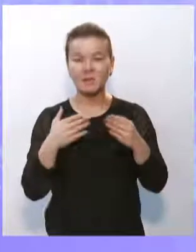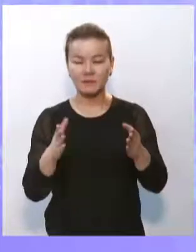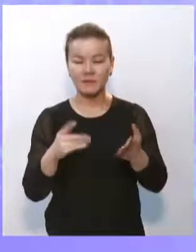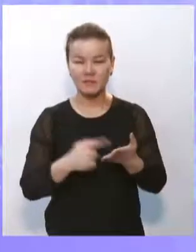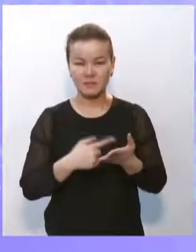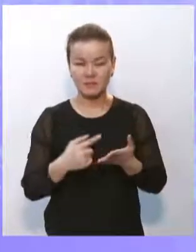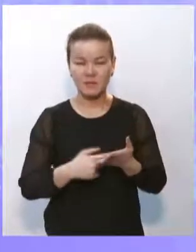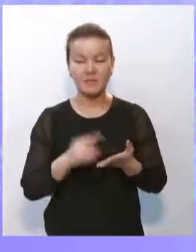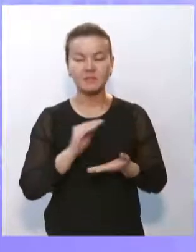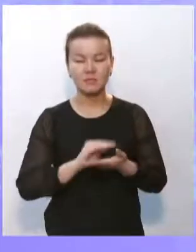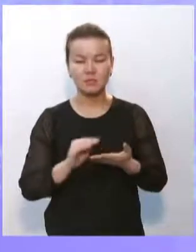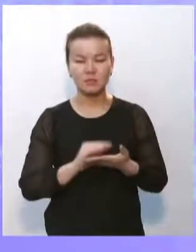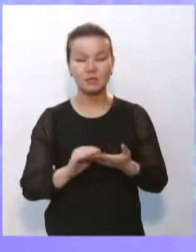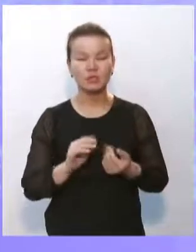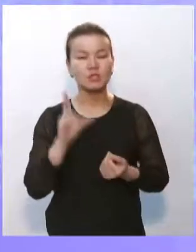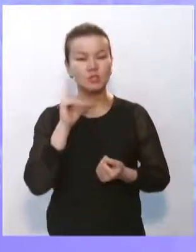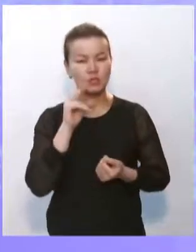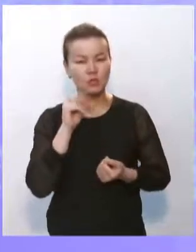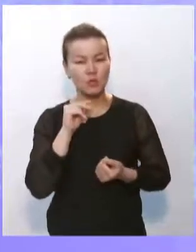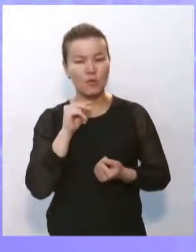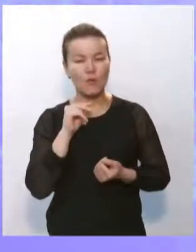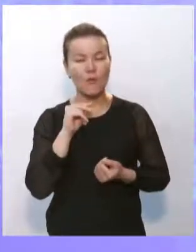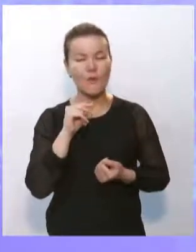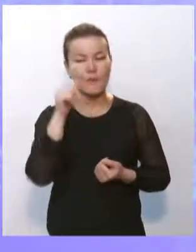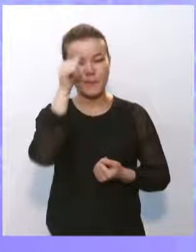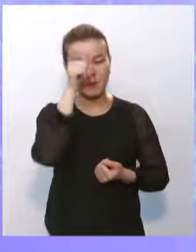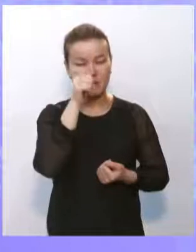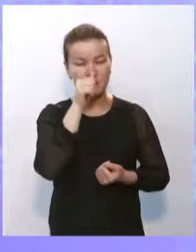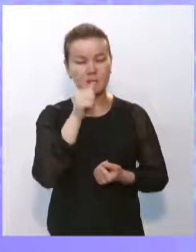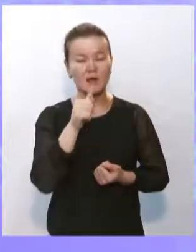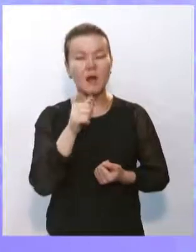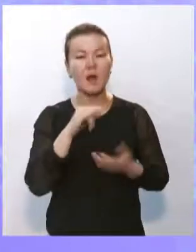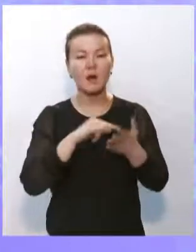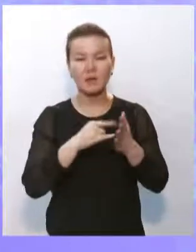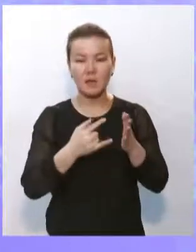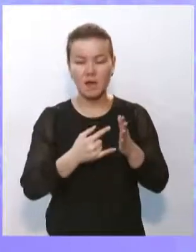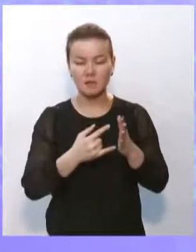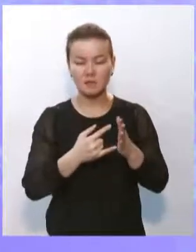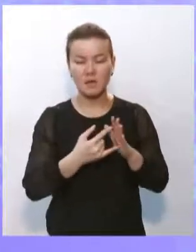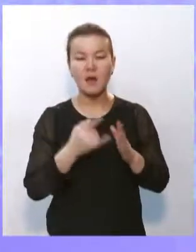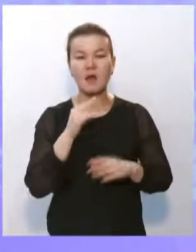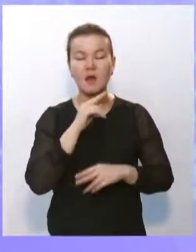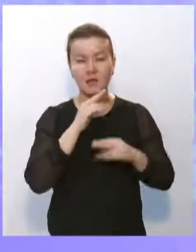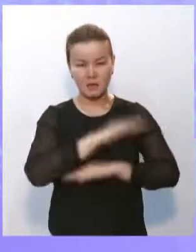тетрадь запишите число месяц классная работа